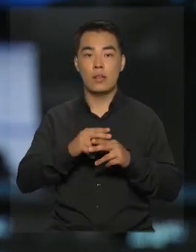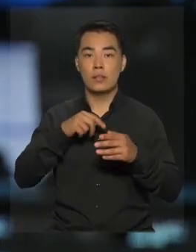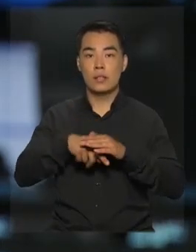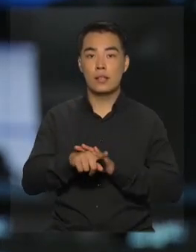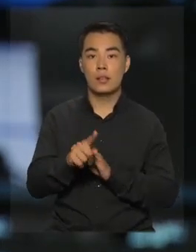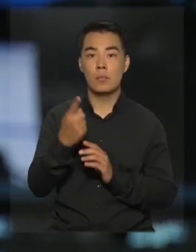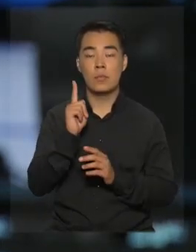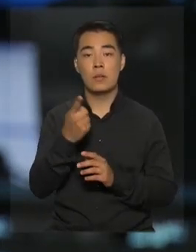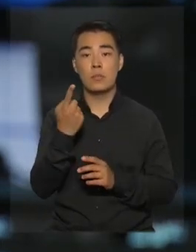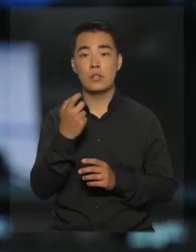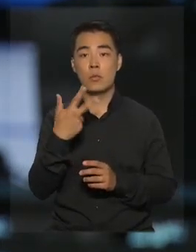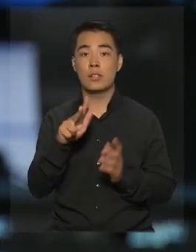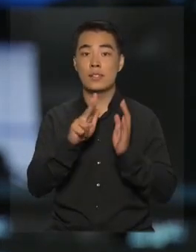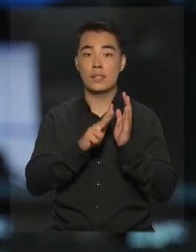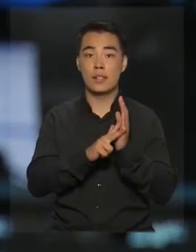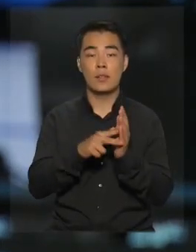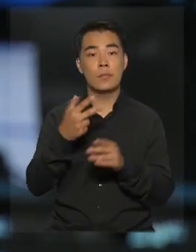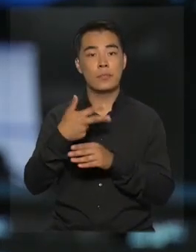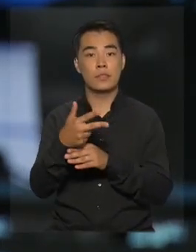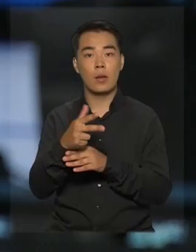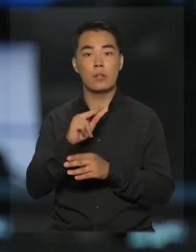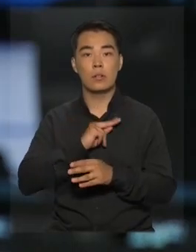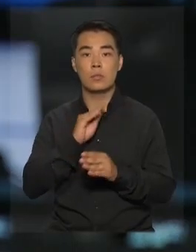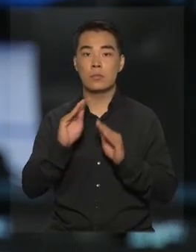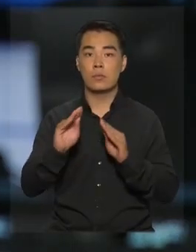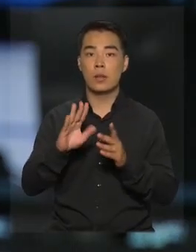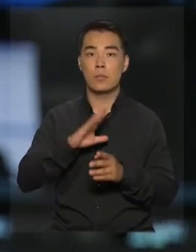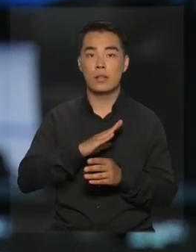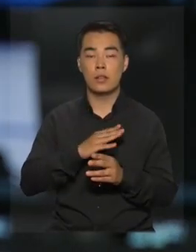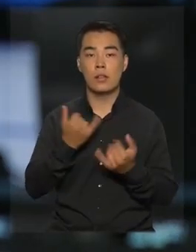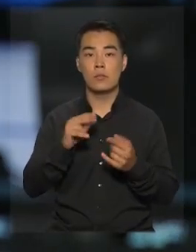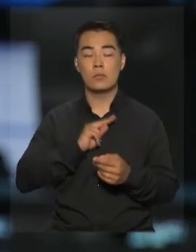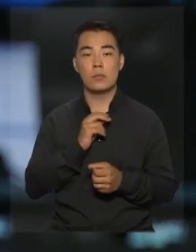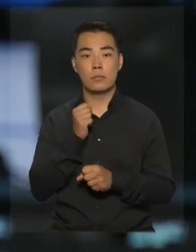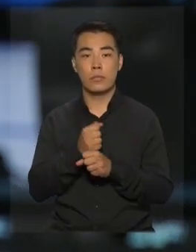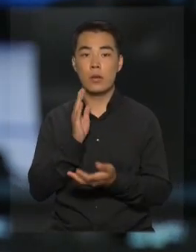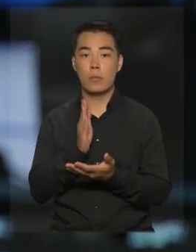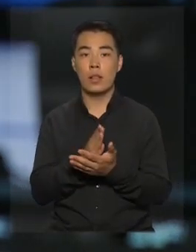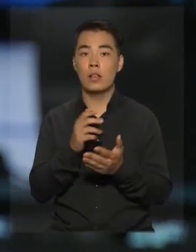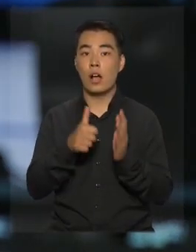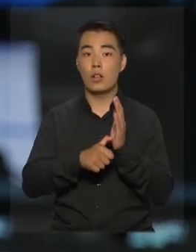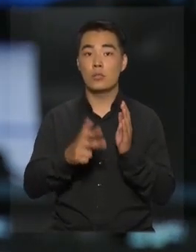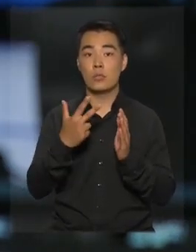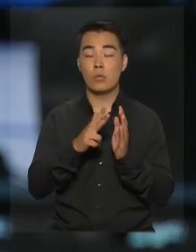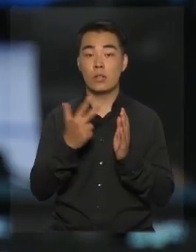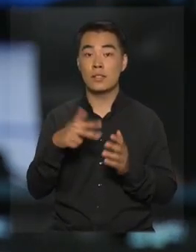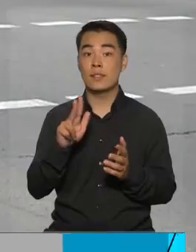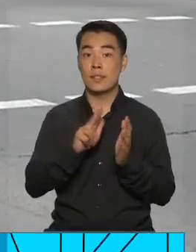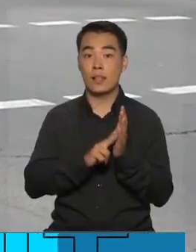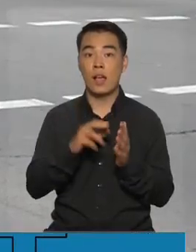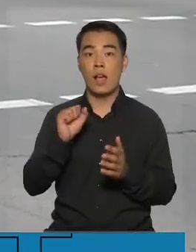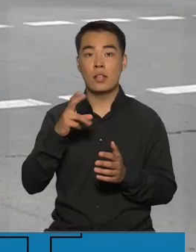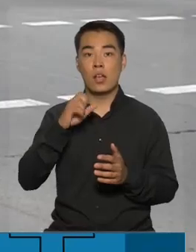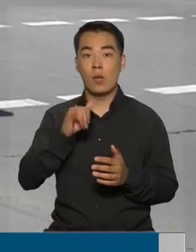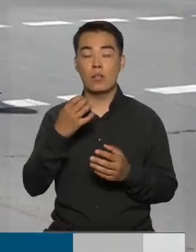ауданында 1138 бейне бақылау құралы тесттік режимде жұмыс істеп тұр. Оның 638-і